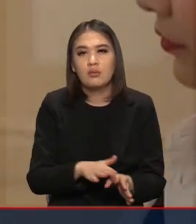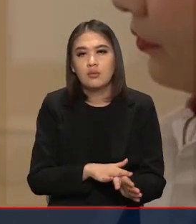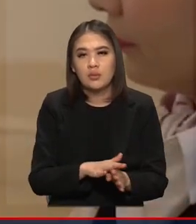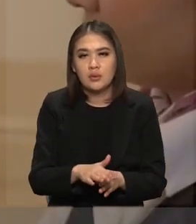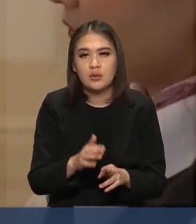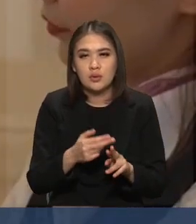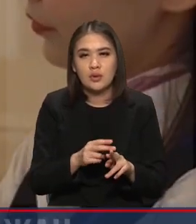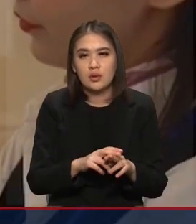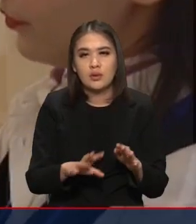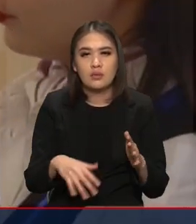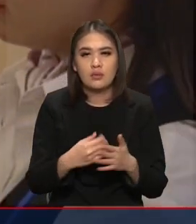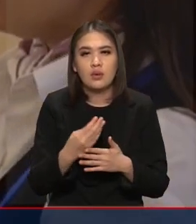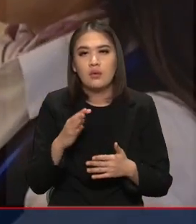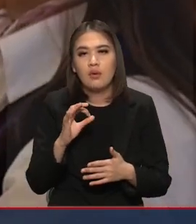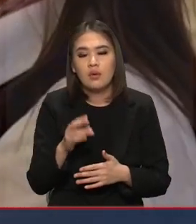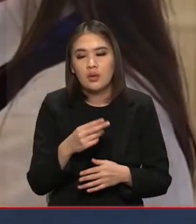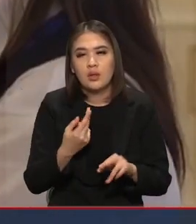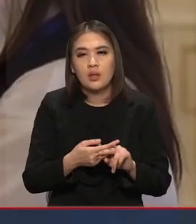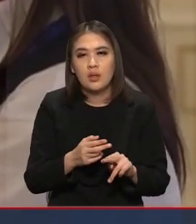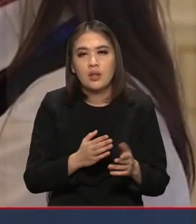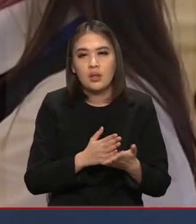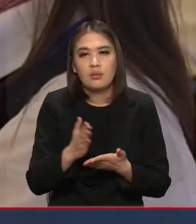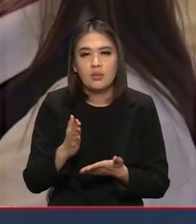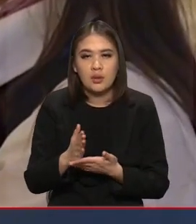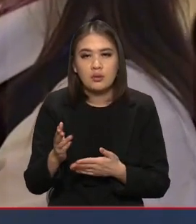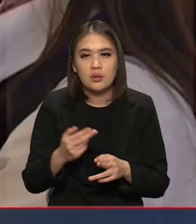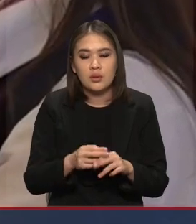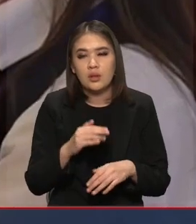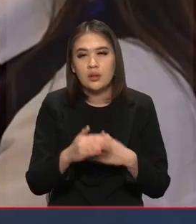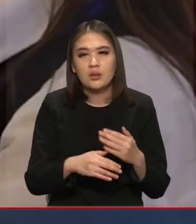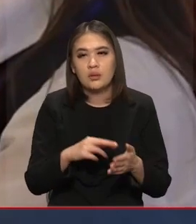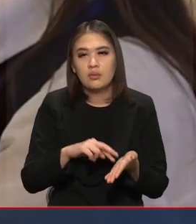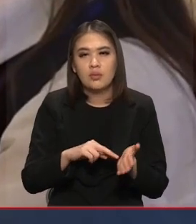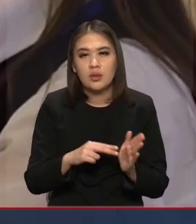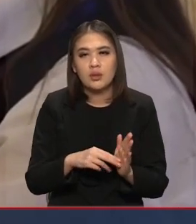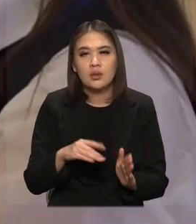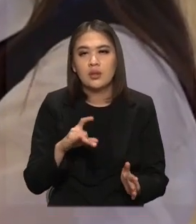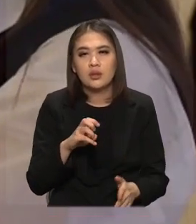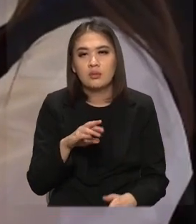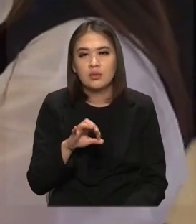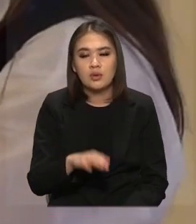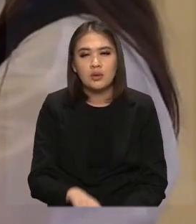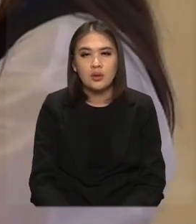коммерческий инвестиционный фонд. Средства будут направлены в том числе на развитие проектов транспортно-логистической отрасли.